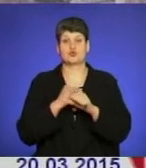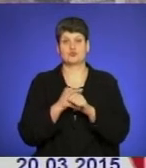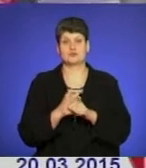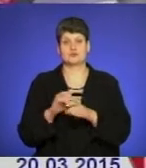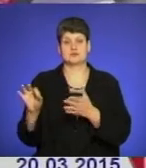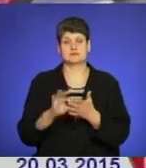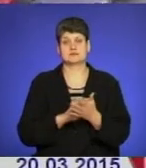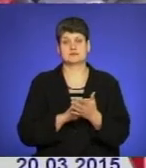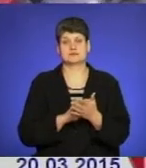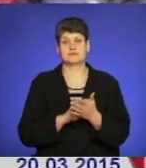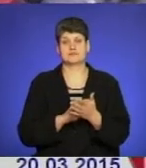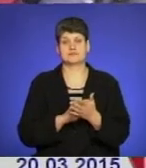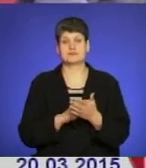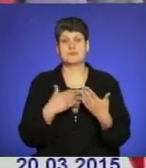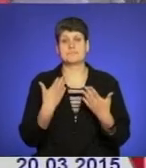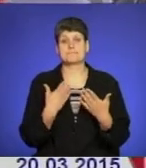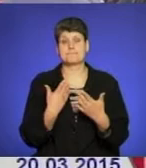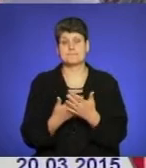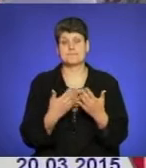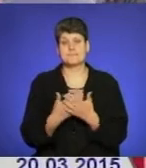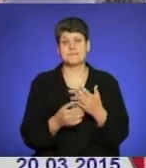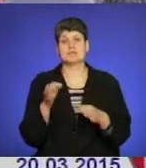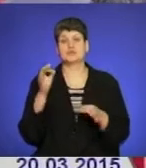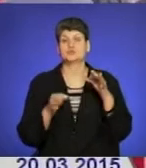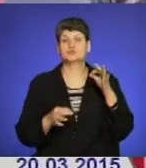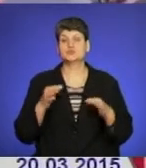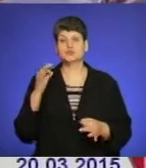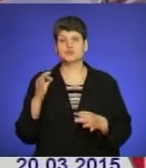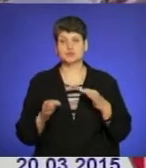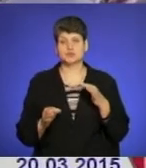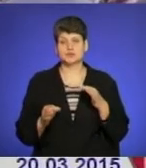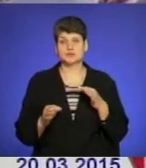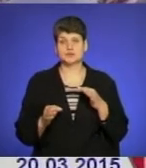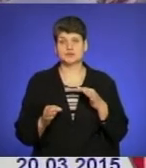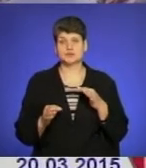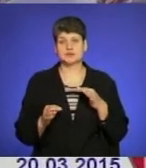завчасно. Предмет судового слухання є